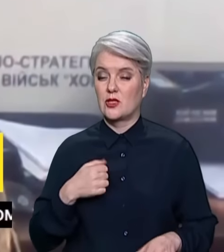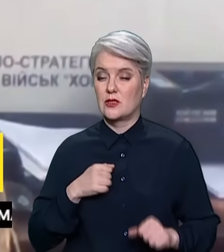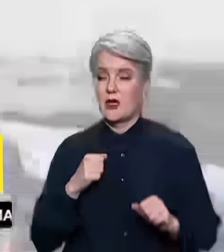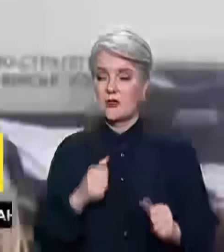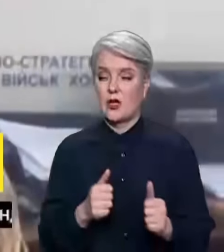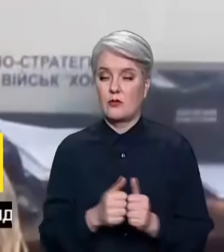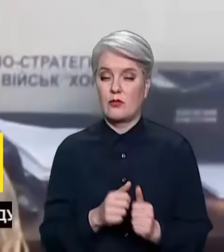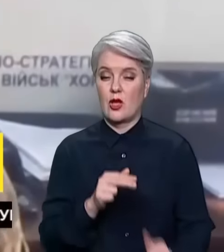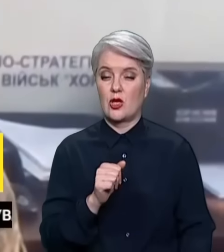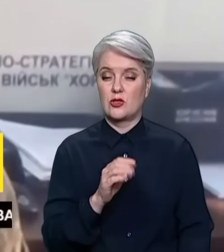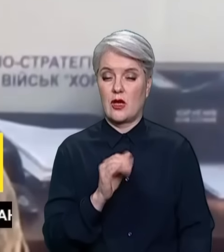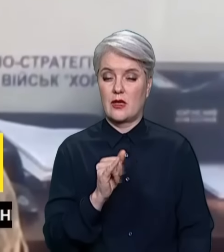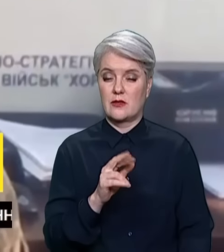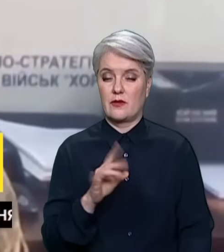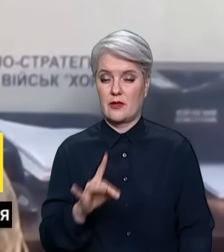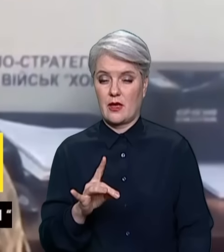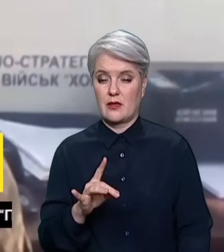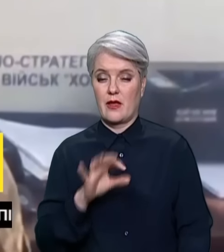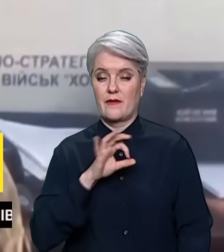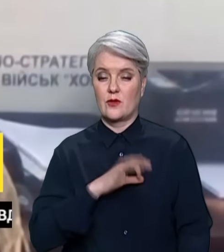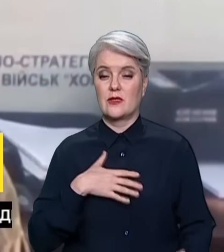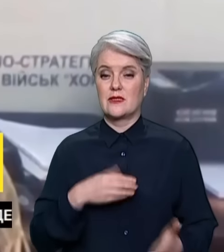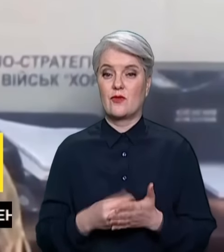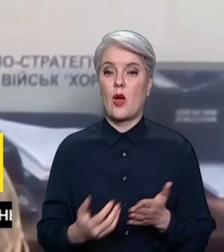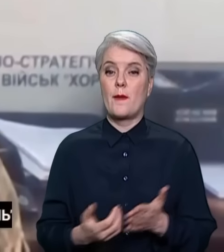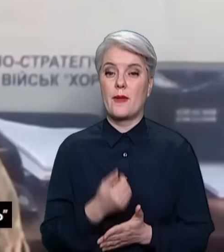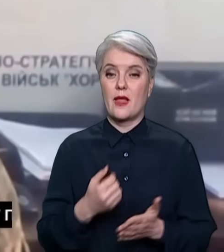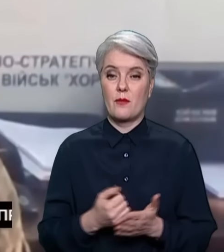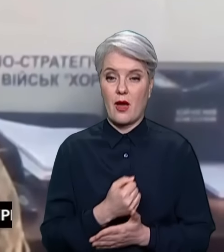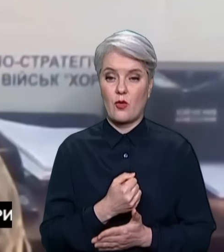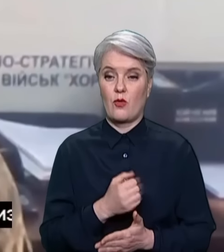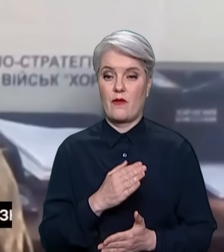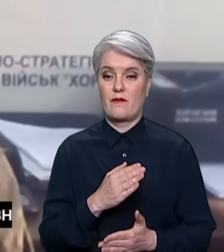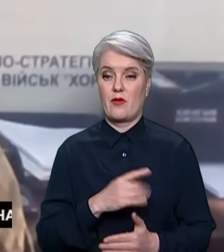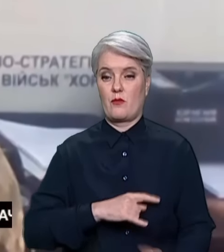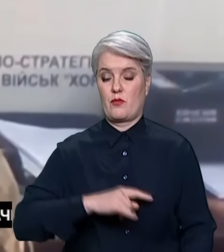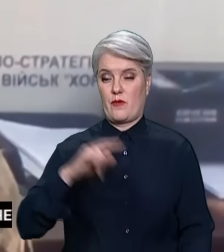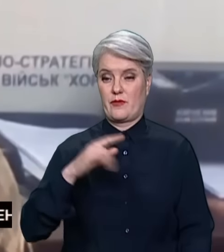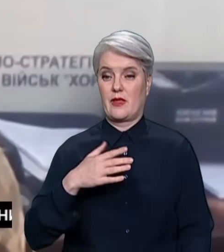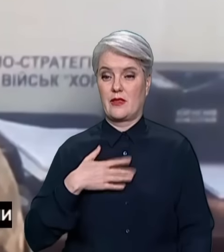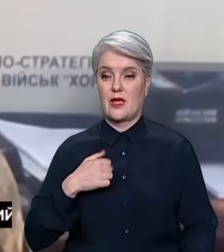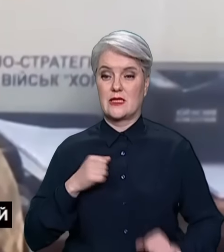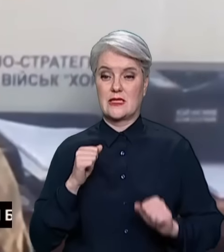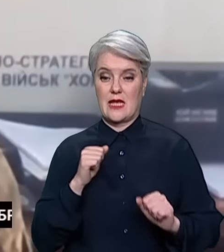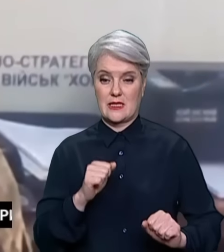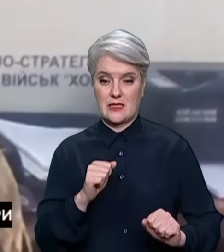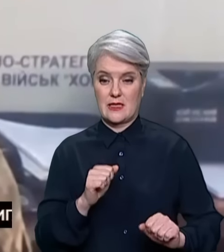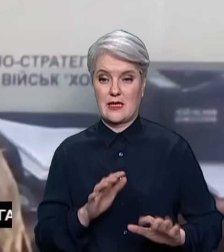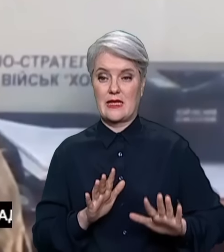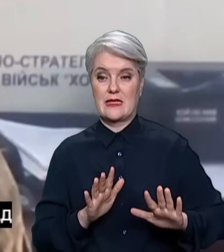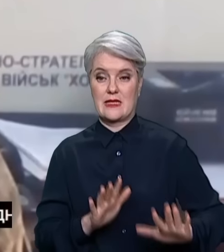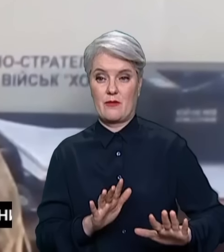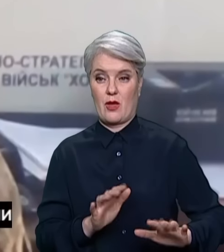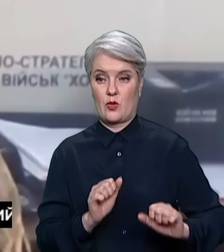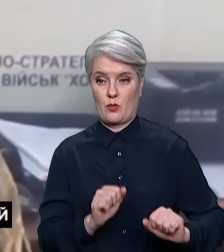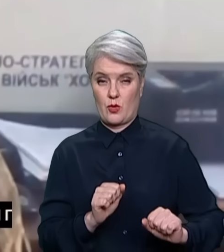поблизу Часового Яру, використовуючи свою перевагу в повітрі. Наші захисники тримають оборону. Наміри саме в штурмових діях,